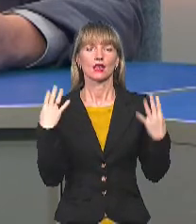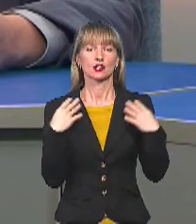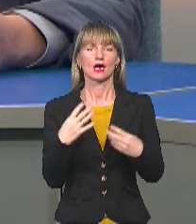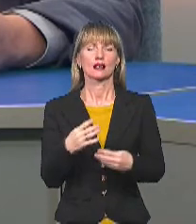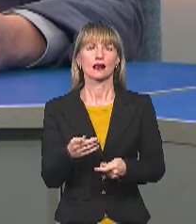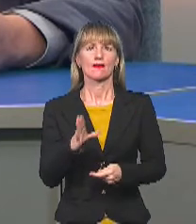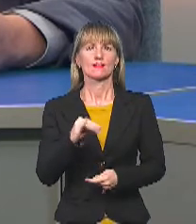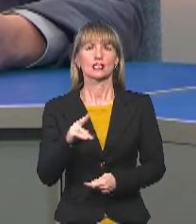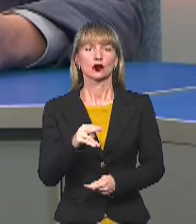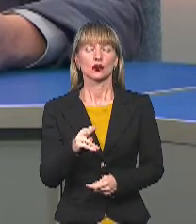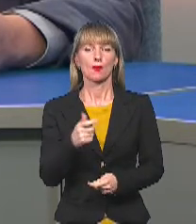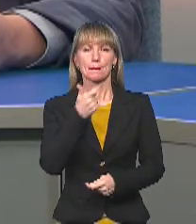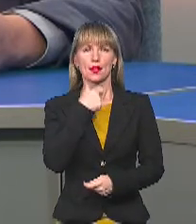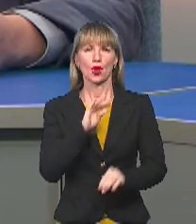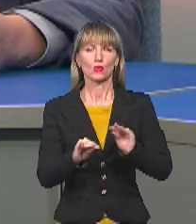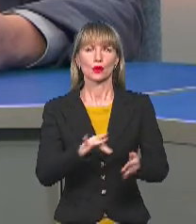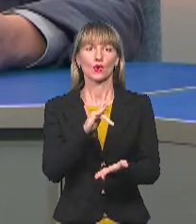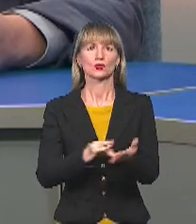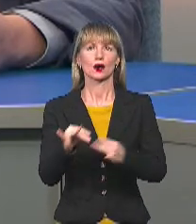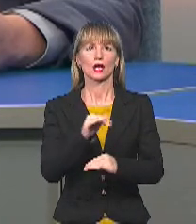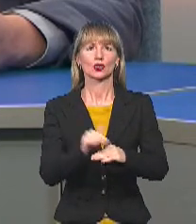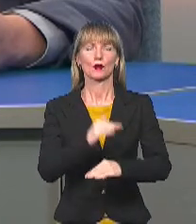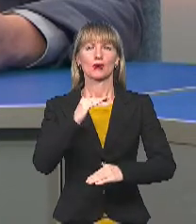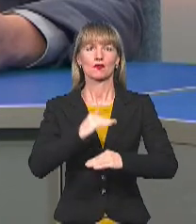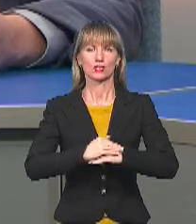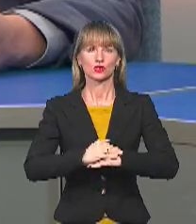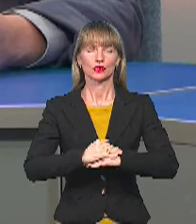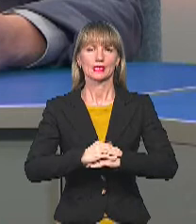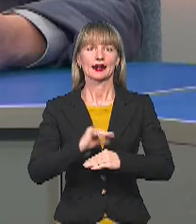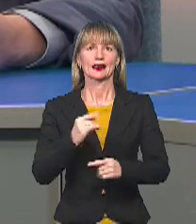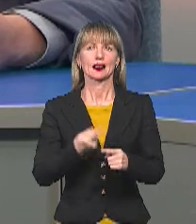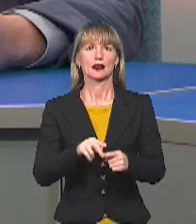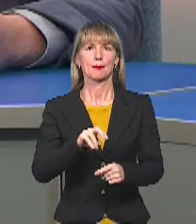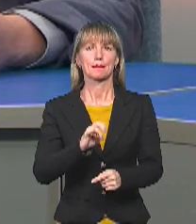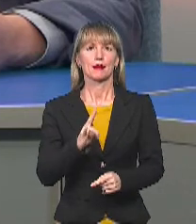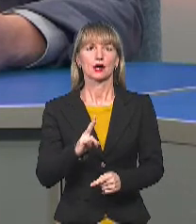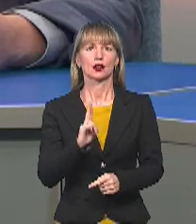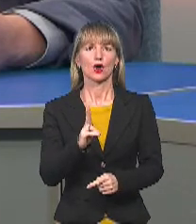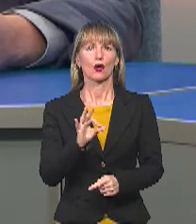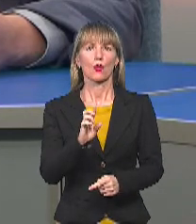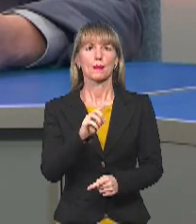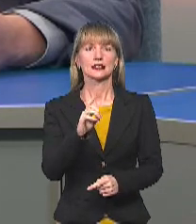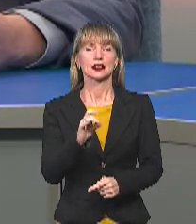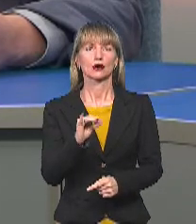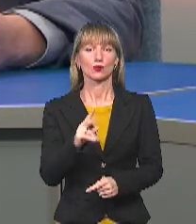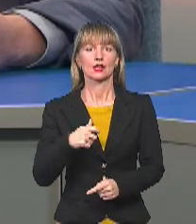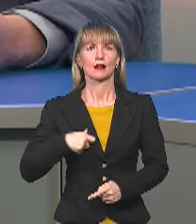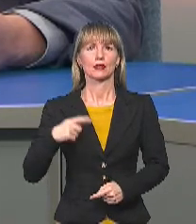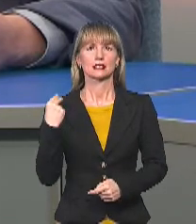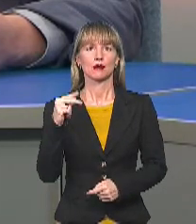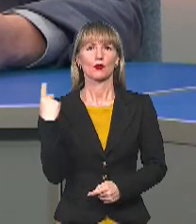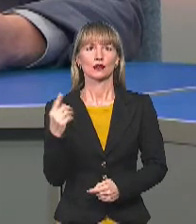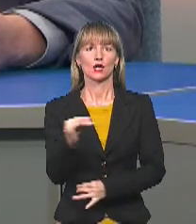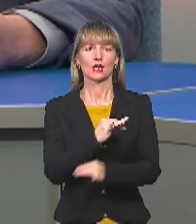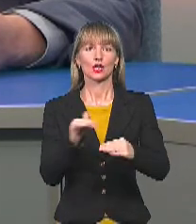інспекції з благоустрою Запорізької міськради. Добрий вечір, добрий пан вечір. Геннадій. І це пан Олександр Кобзарюк, депутат Запорізької обласної